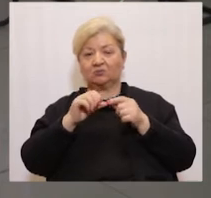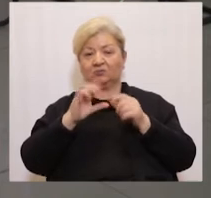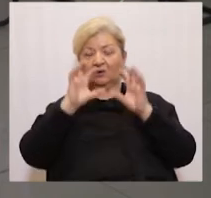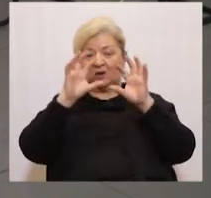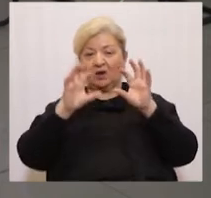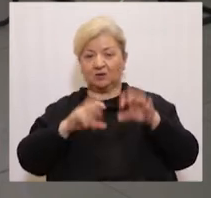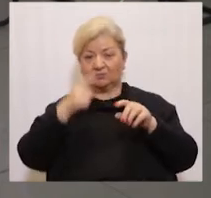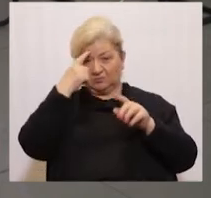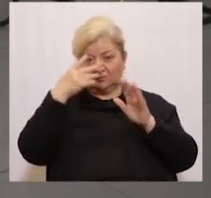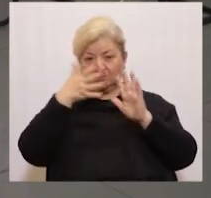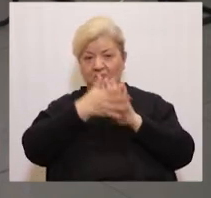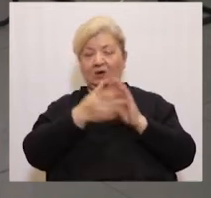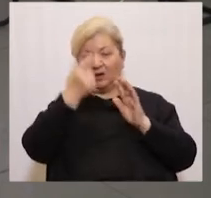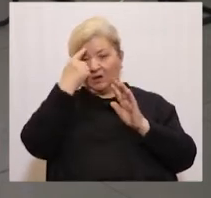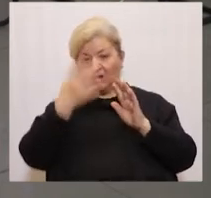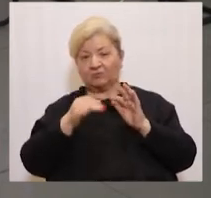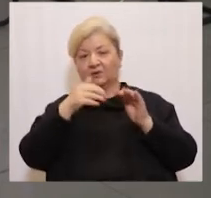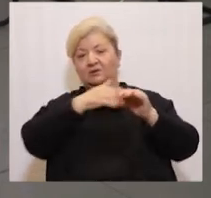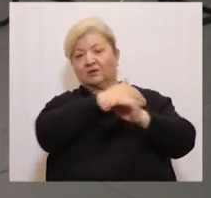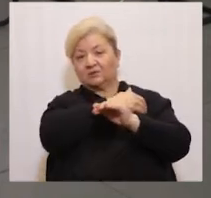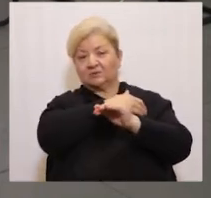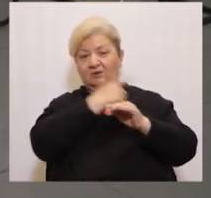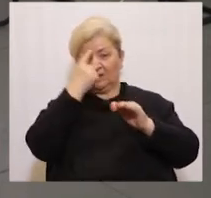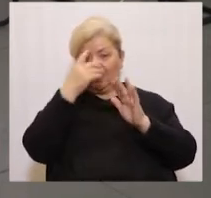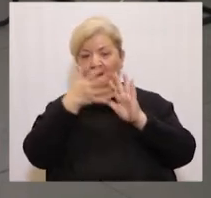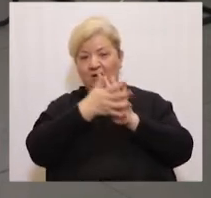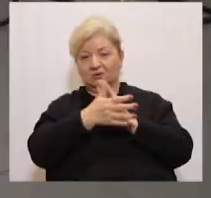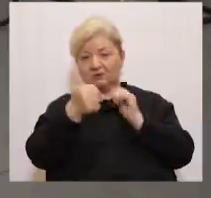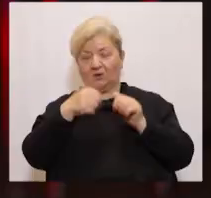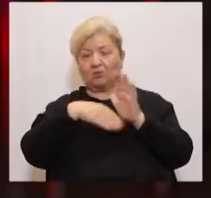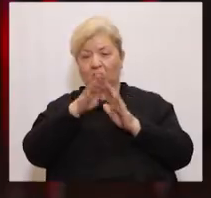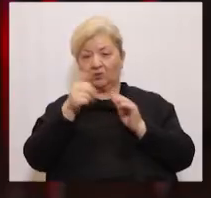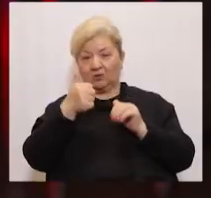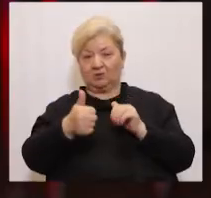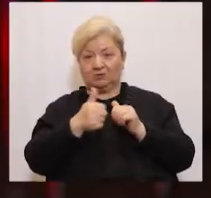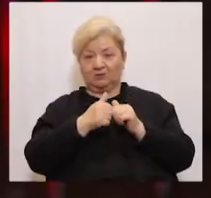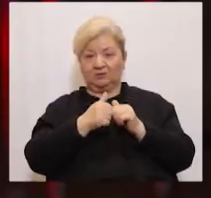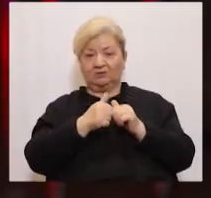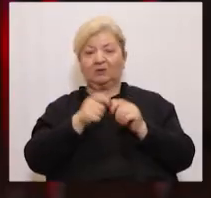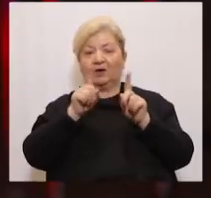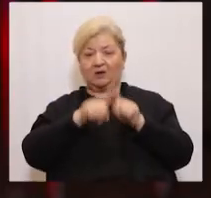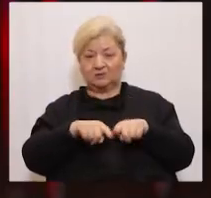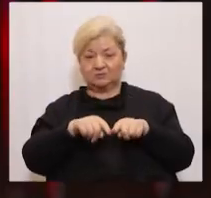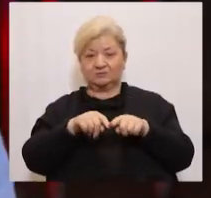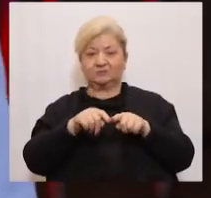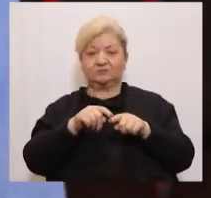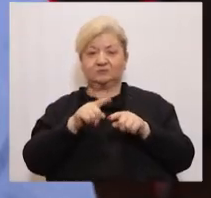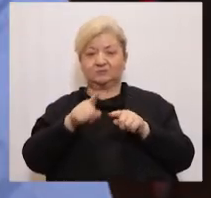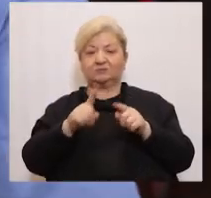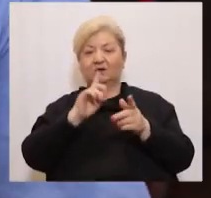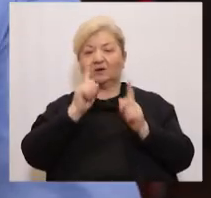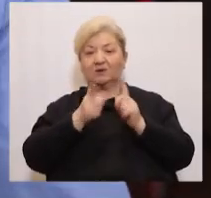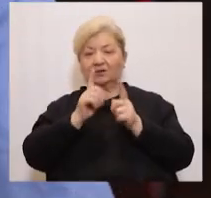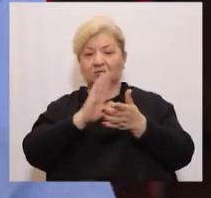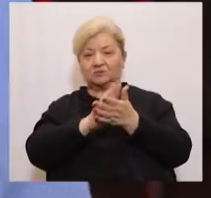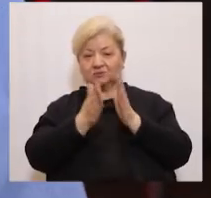გააზრება? გავიგებთ ტემპერატურის აზრს უფრო კარგად. ასევე განვიხილავთ როგორც ყოველთვის რეალურ